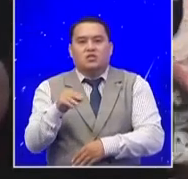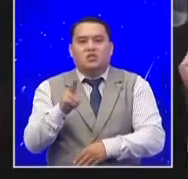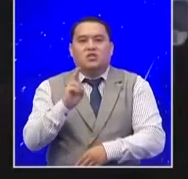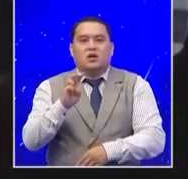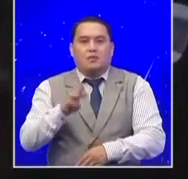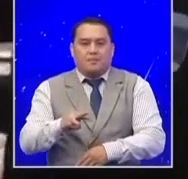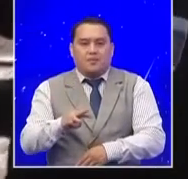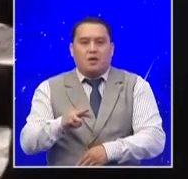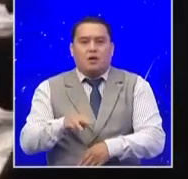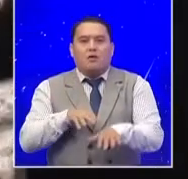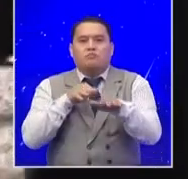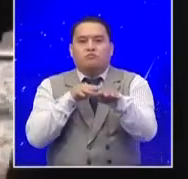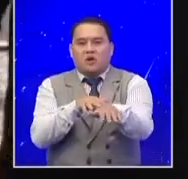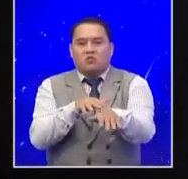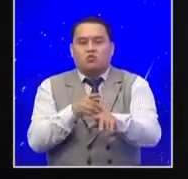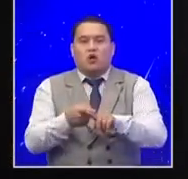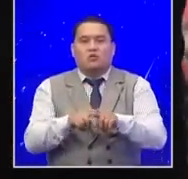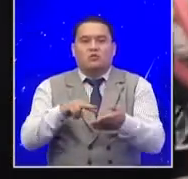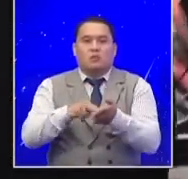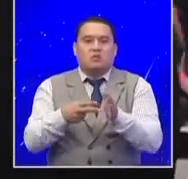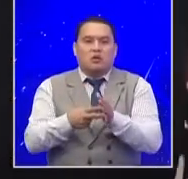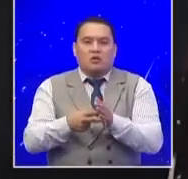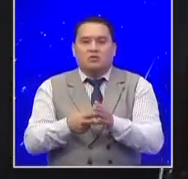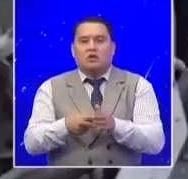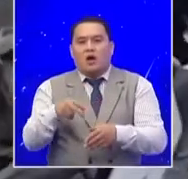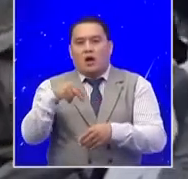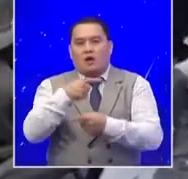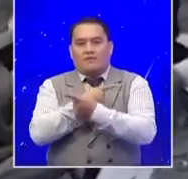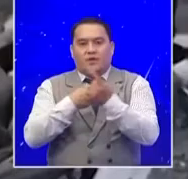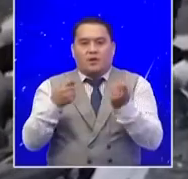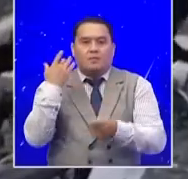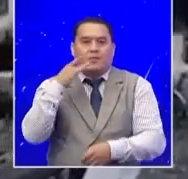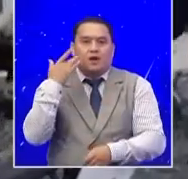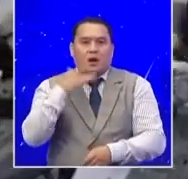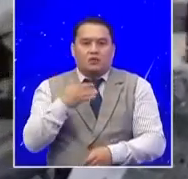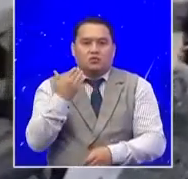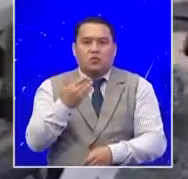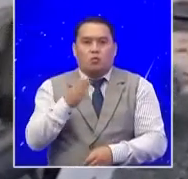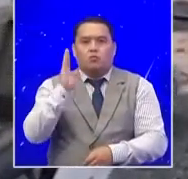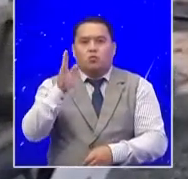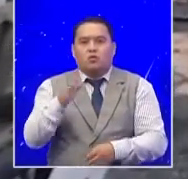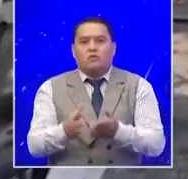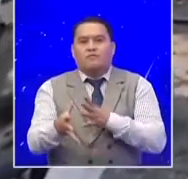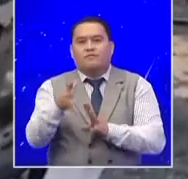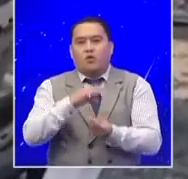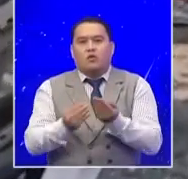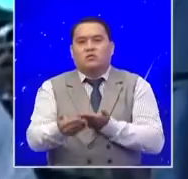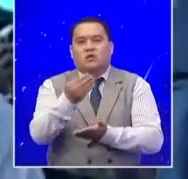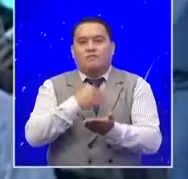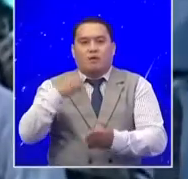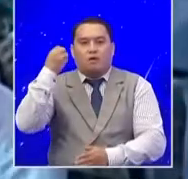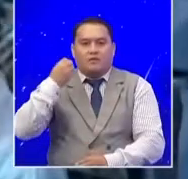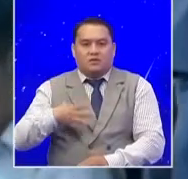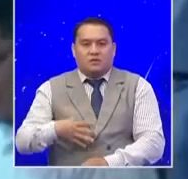километров. Покушение произошло в день запланированного объявления президента США Дональда Трампа о дальнейшем выводе войск из Афганистана.